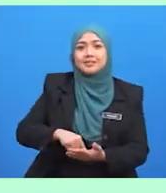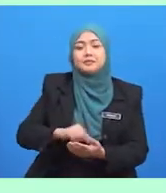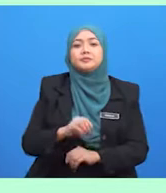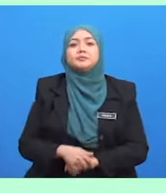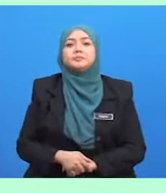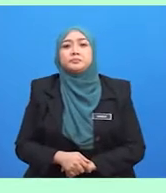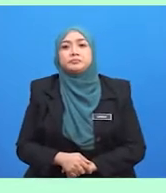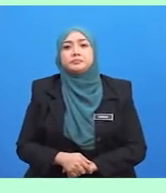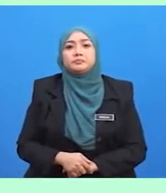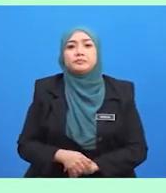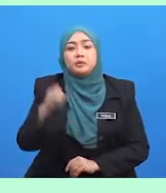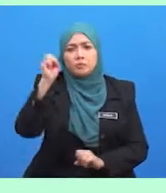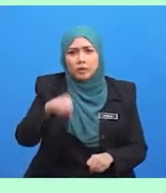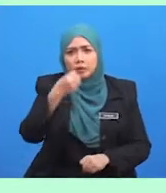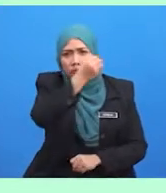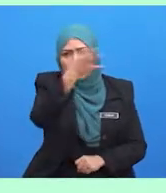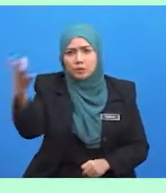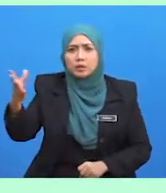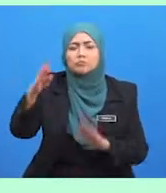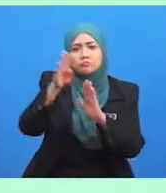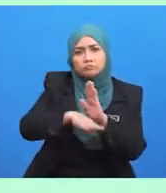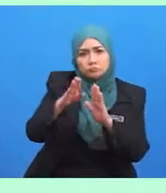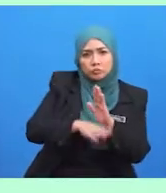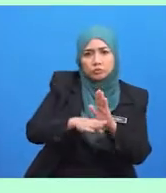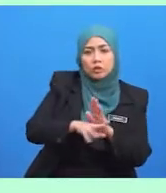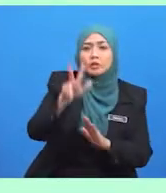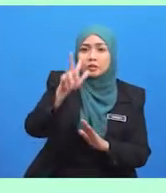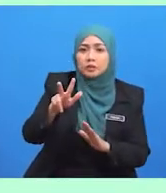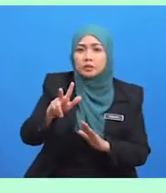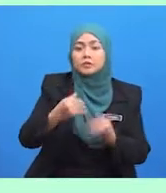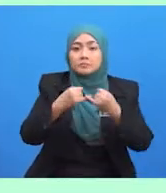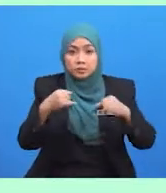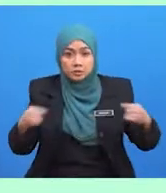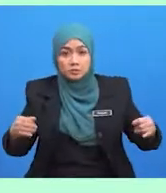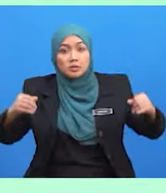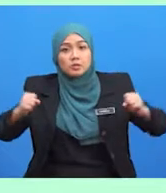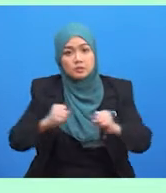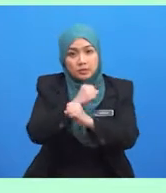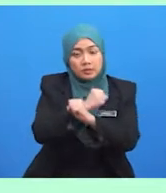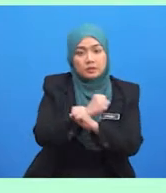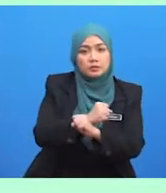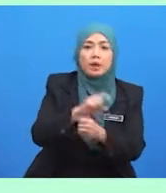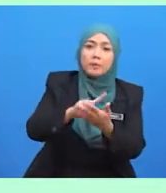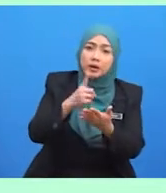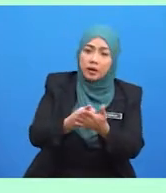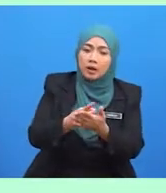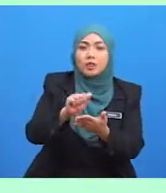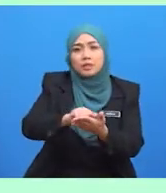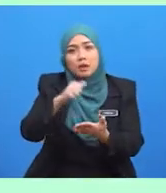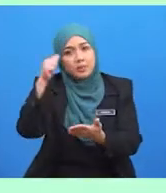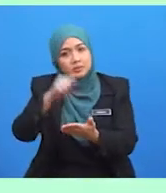Dapatkan anda menyatakan sekurang-kurangnya 3 jenis sekatan perdagangan antarabangsa?